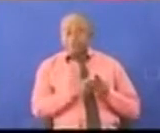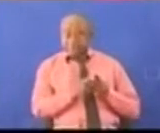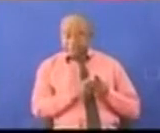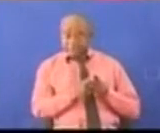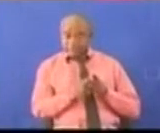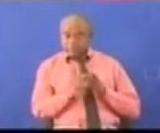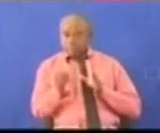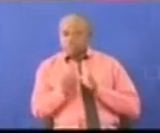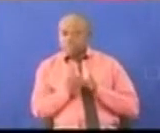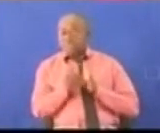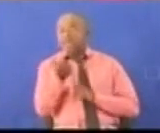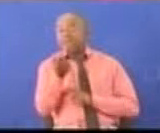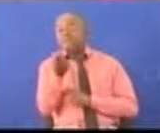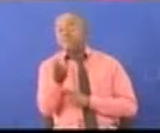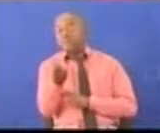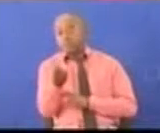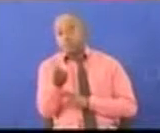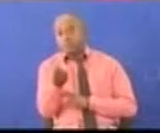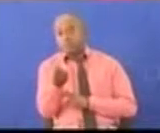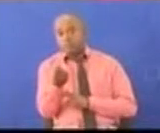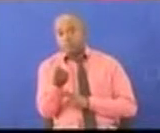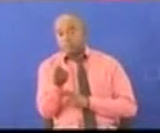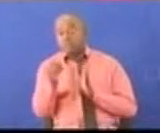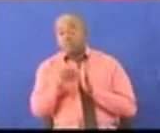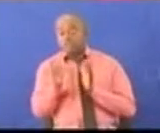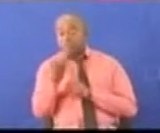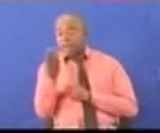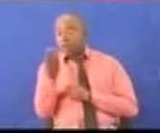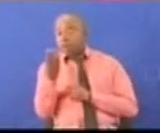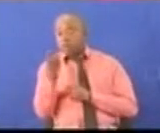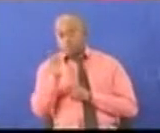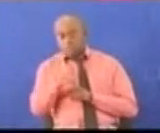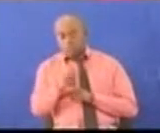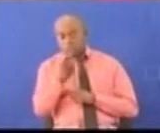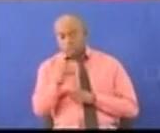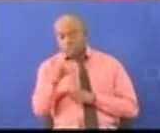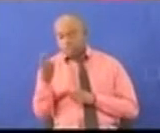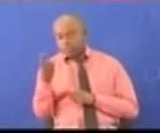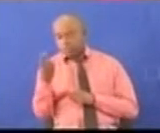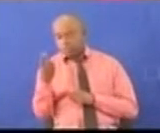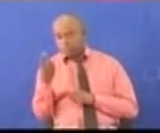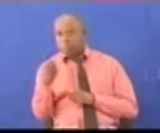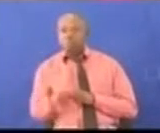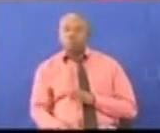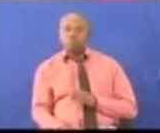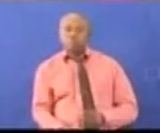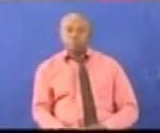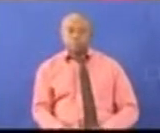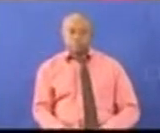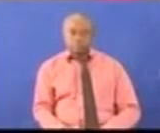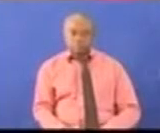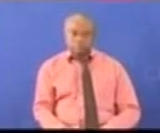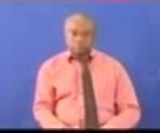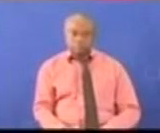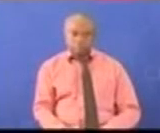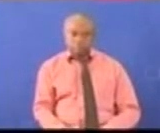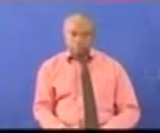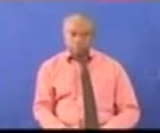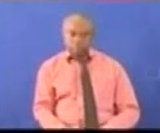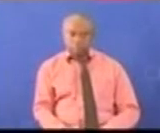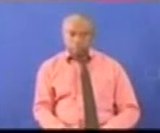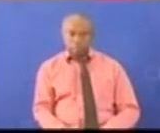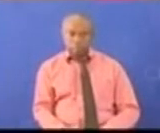2 sheria ya fedha, sheria namba 3 ya mwaka 2021, the finance act, act number 3 of